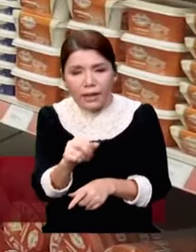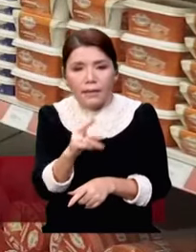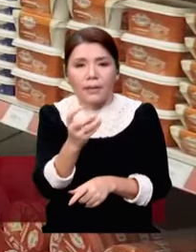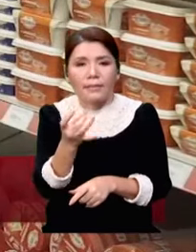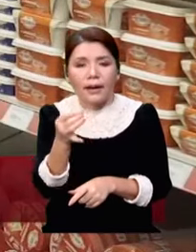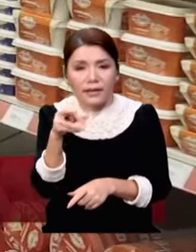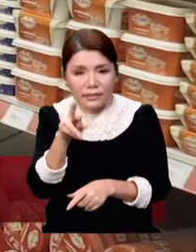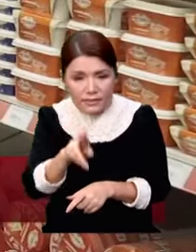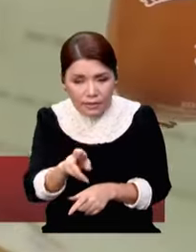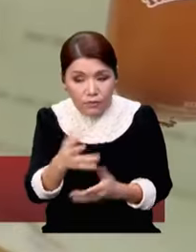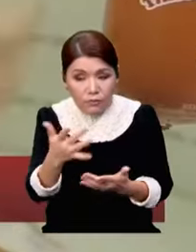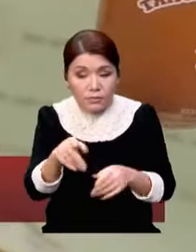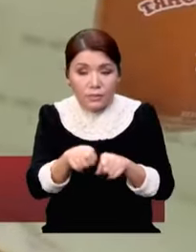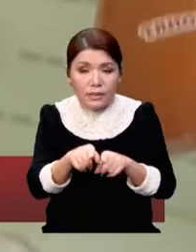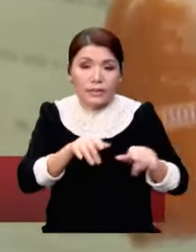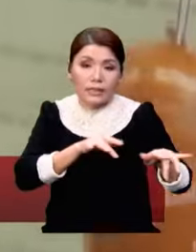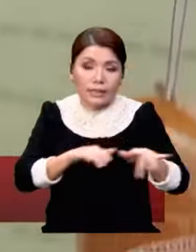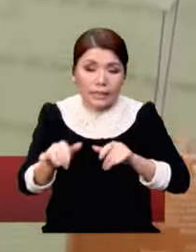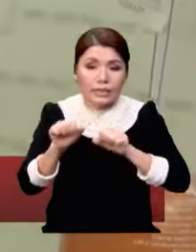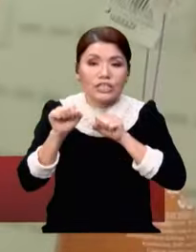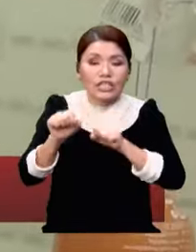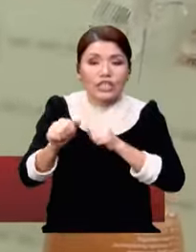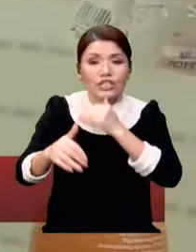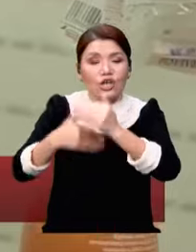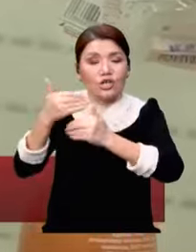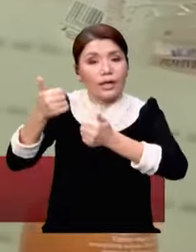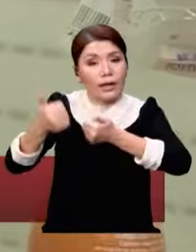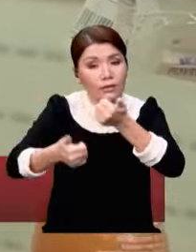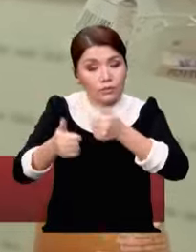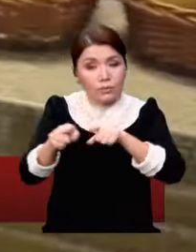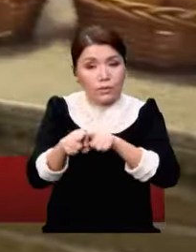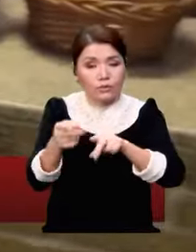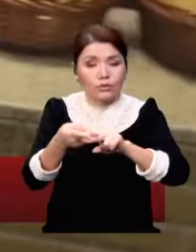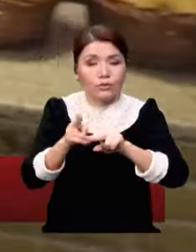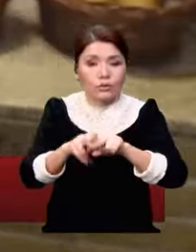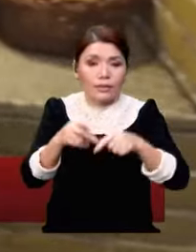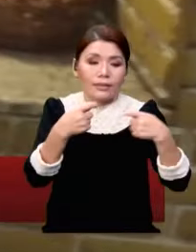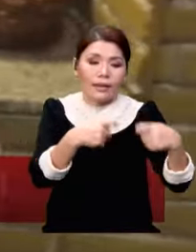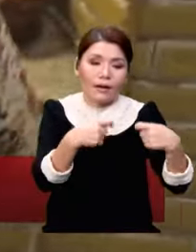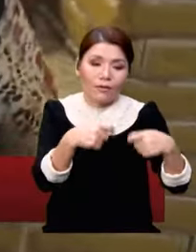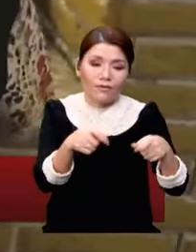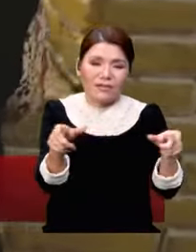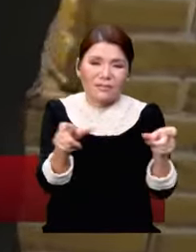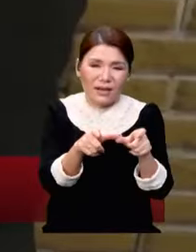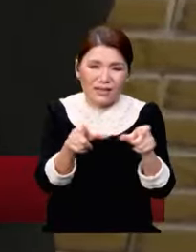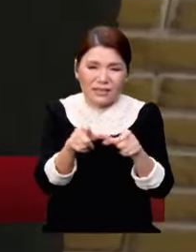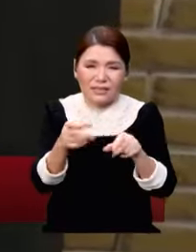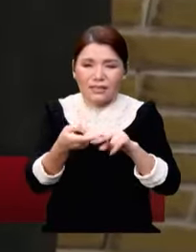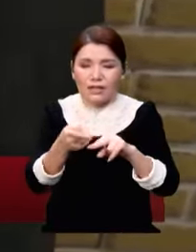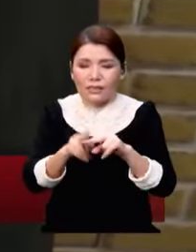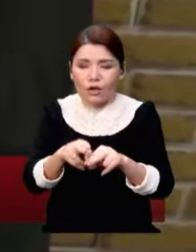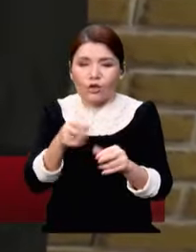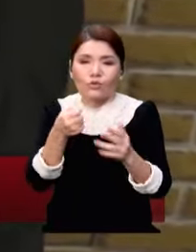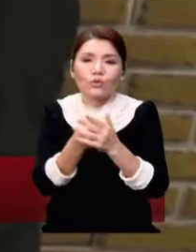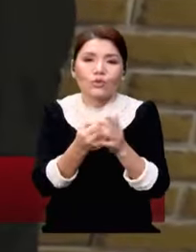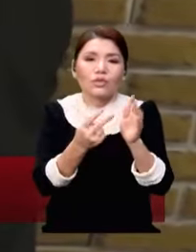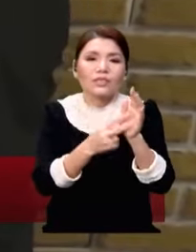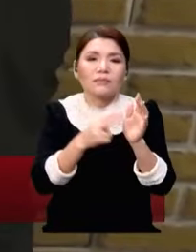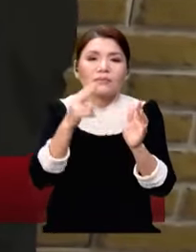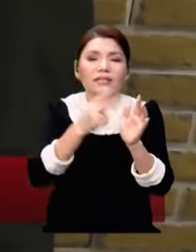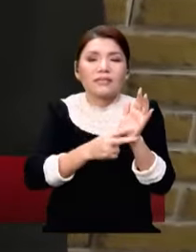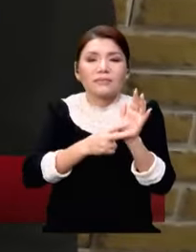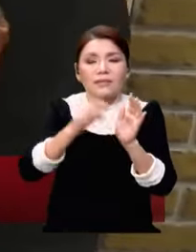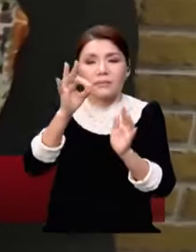промо-акции. Согласно данным Агентства по защите и развитию конкуренции, таким образом торговые сети зарабатывают до